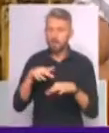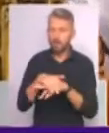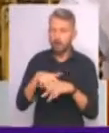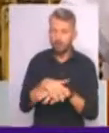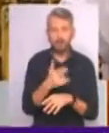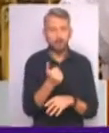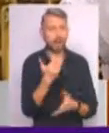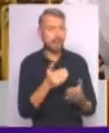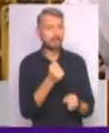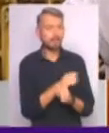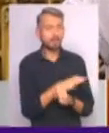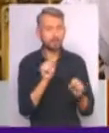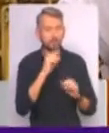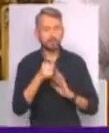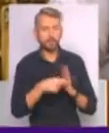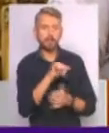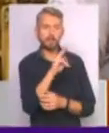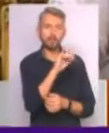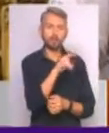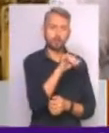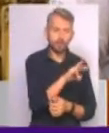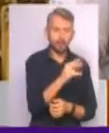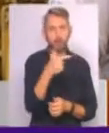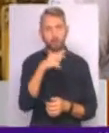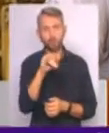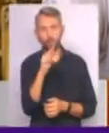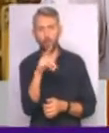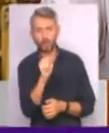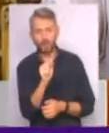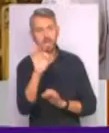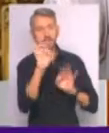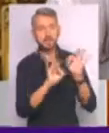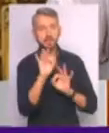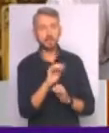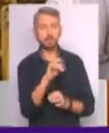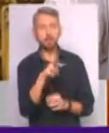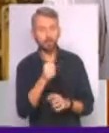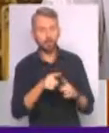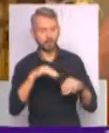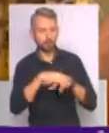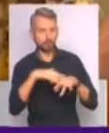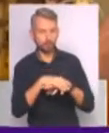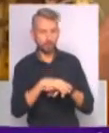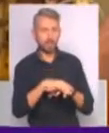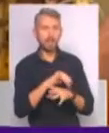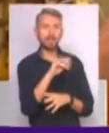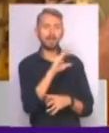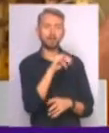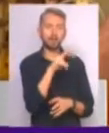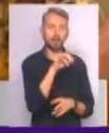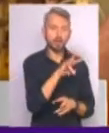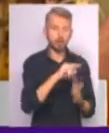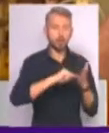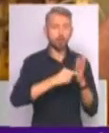да, то тогда можно определить инсулин и глюкозу. Угу. Индекс Хома – это расчетная величина. Инсулин умножить на глюкозу, разделить